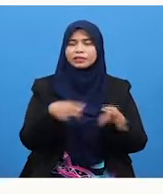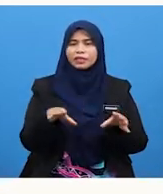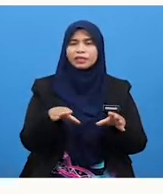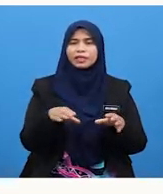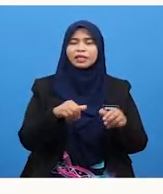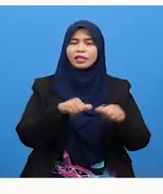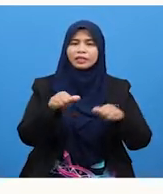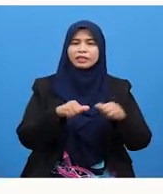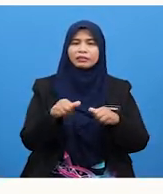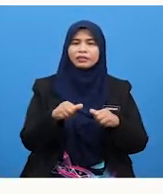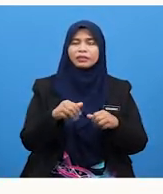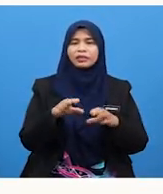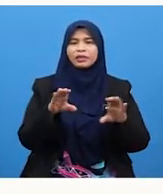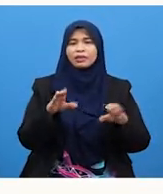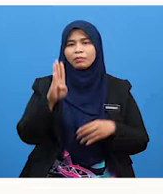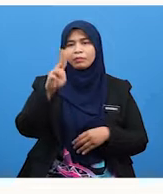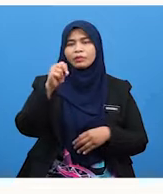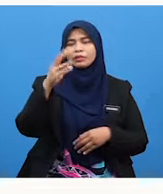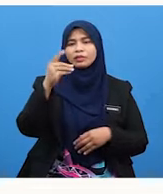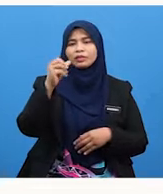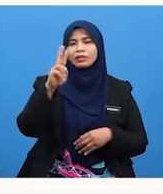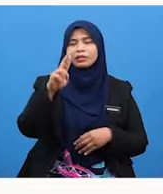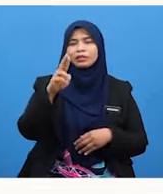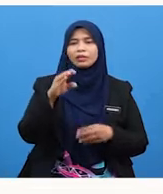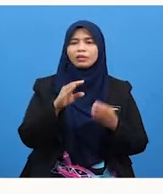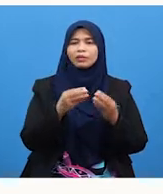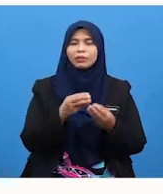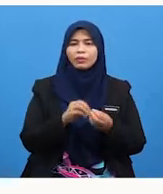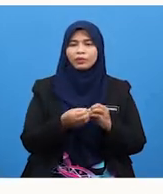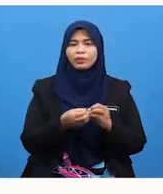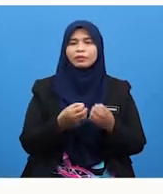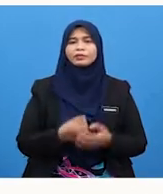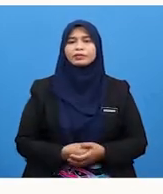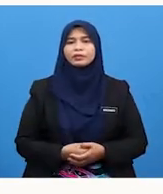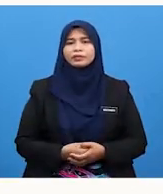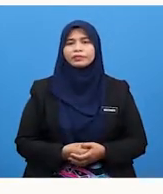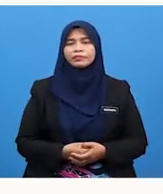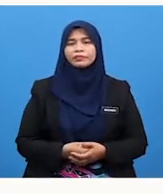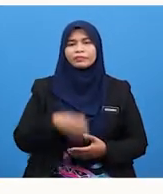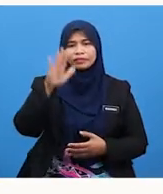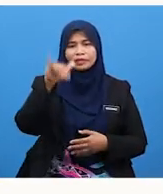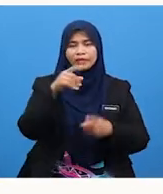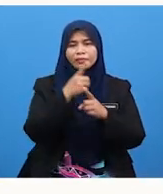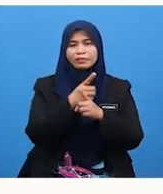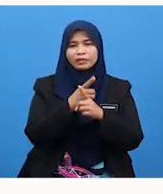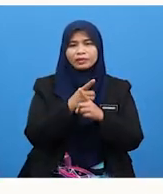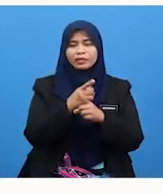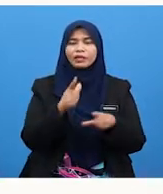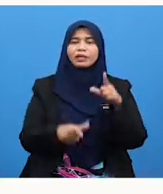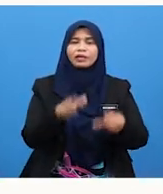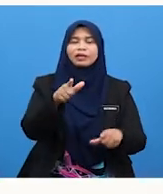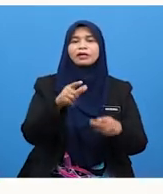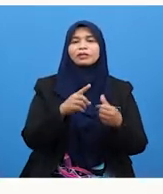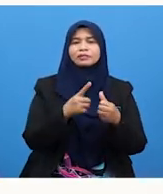menyelesaikan aktiviti membundarkan sebarang nombor. Ya, betul.